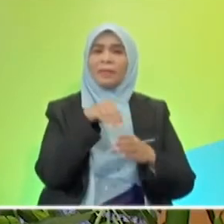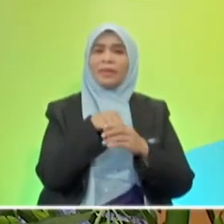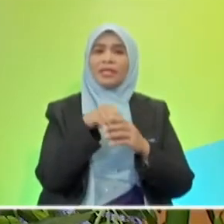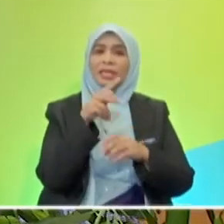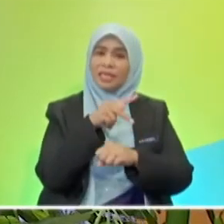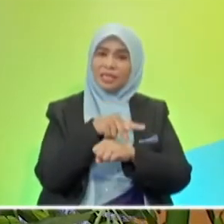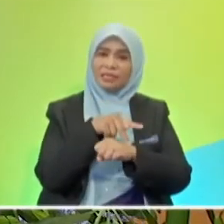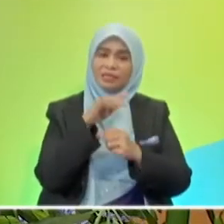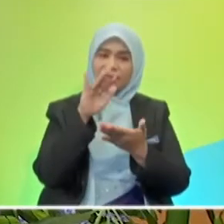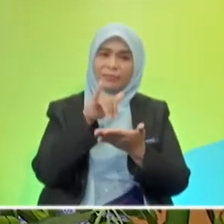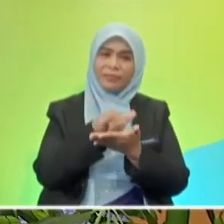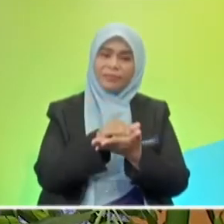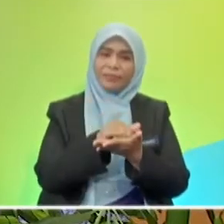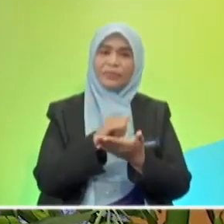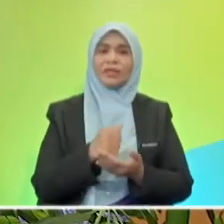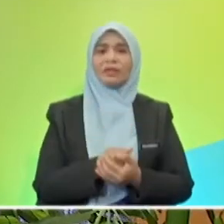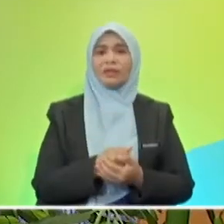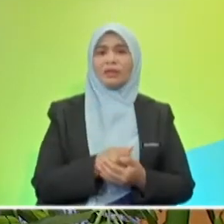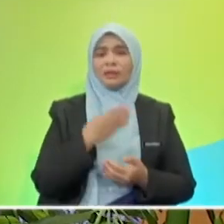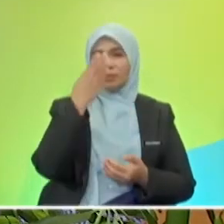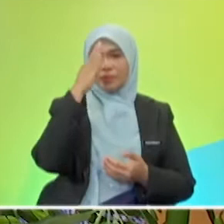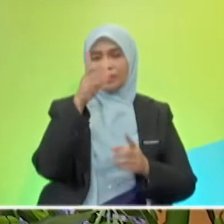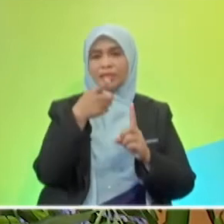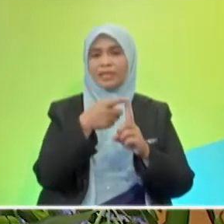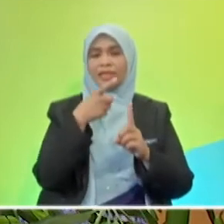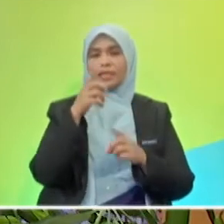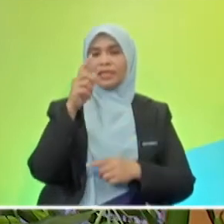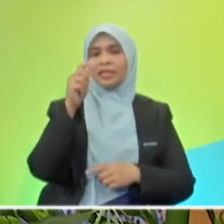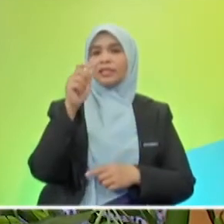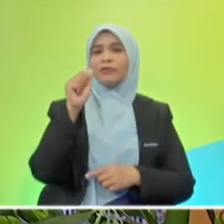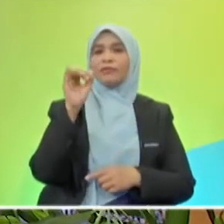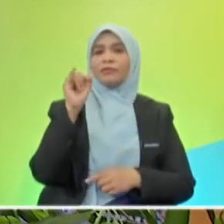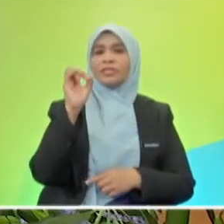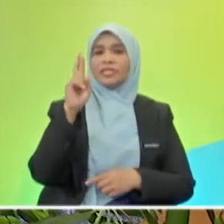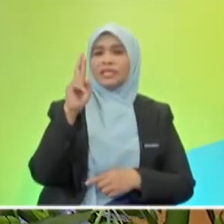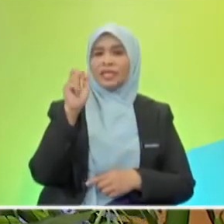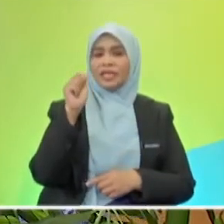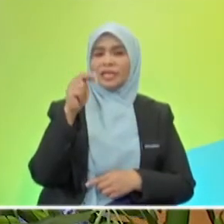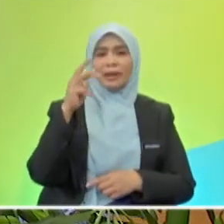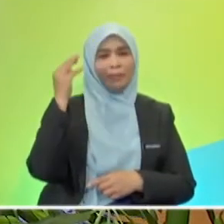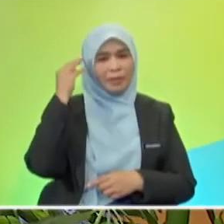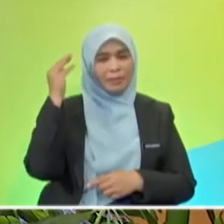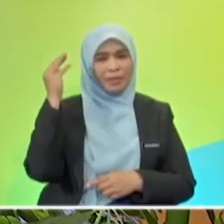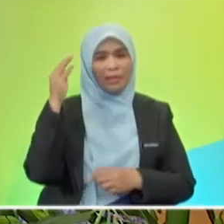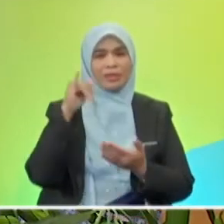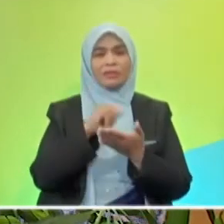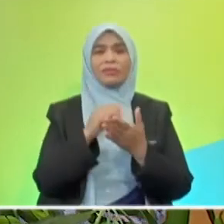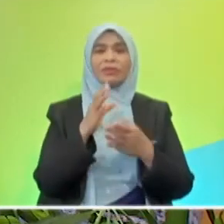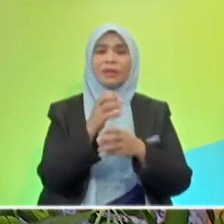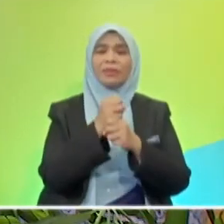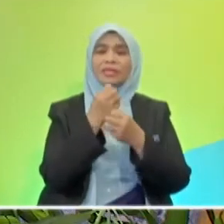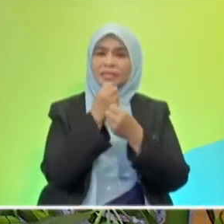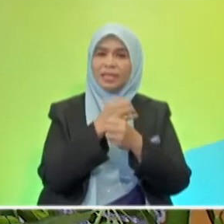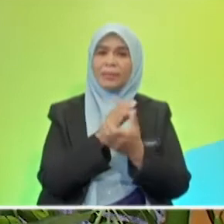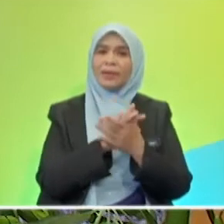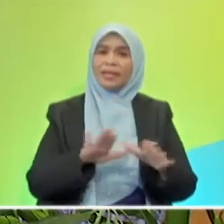oke dan nabi ada berkat daripada orang kate tapsirmimpi oleh Nabi Yusuf ini tadi dapat menyelamatkan Mesir pada ketika itu